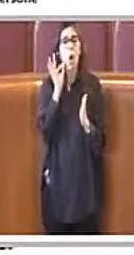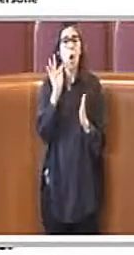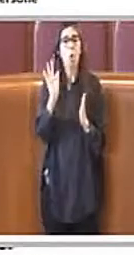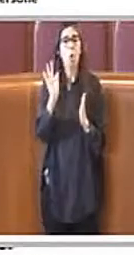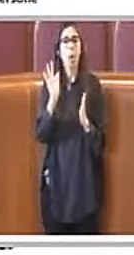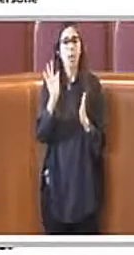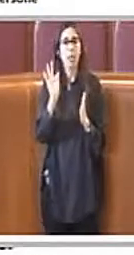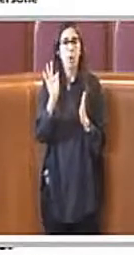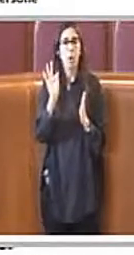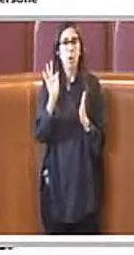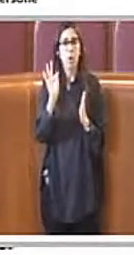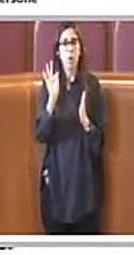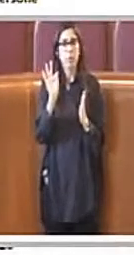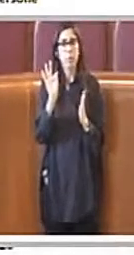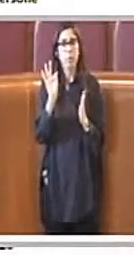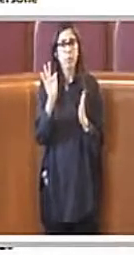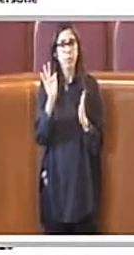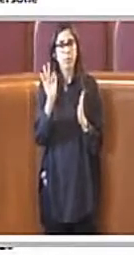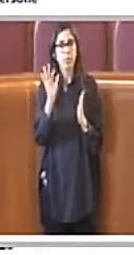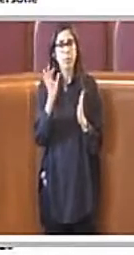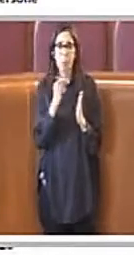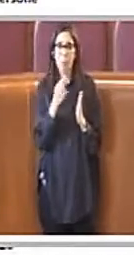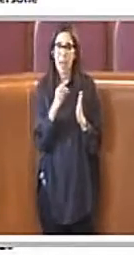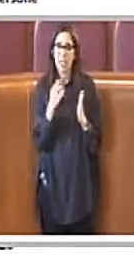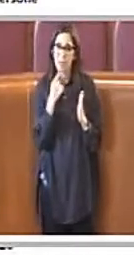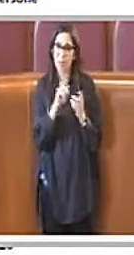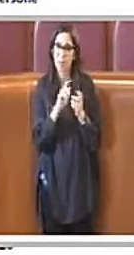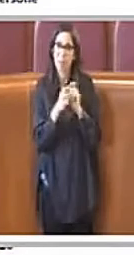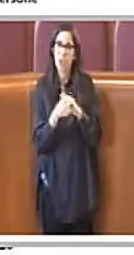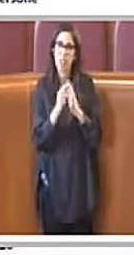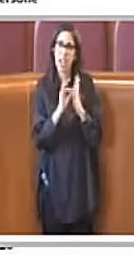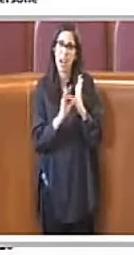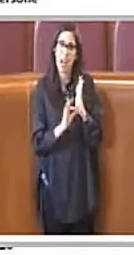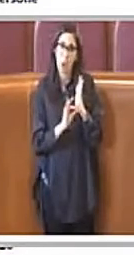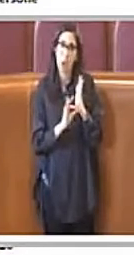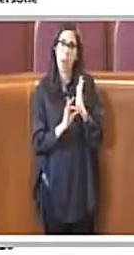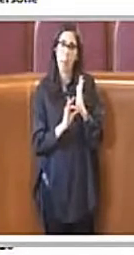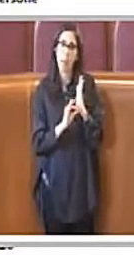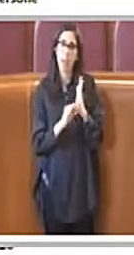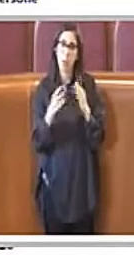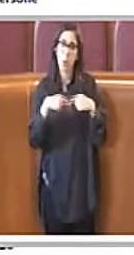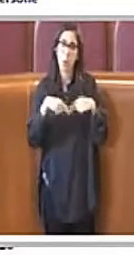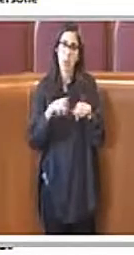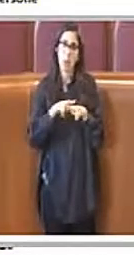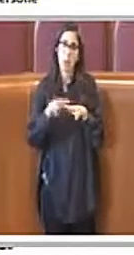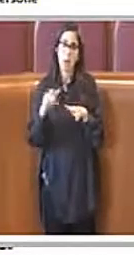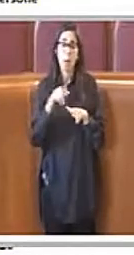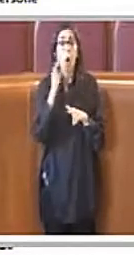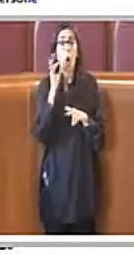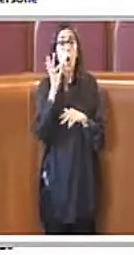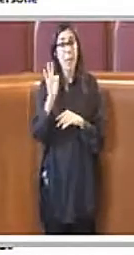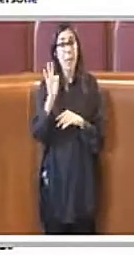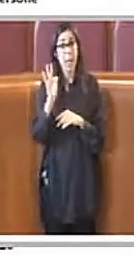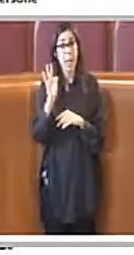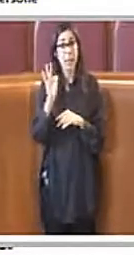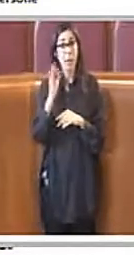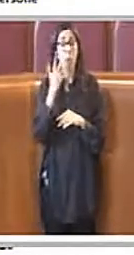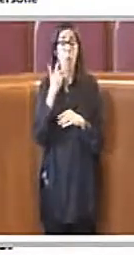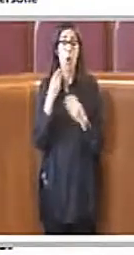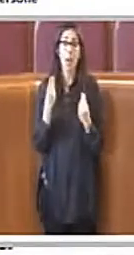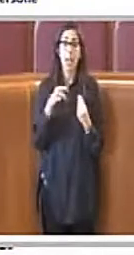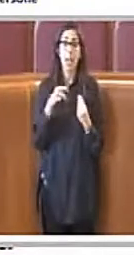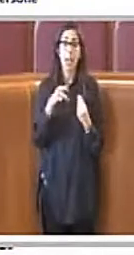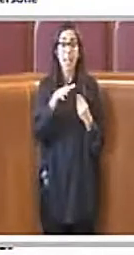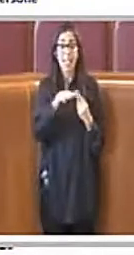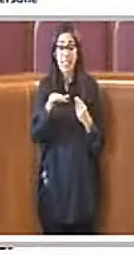in particolare parliamo di quella, insomma, della modifica del regolamento del Consiglio Comunale, ha proprio l'obiettivo di fare in modo che su determinati